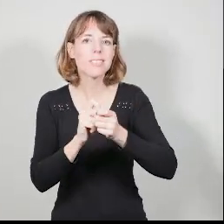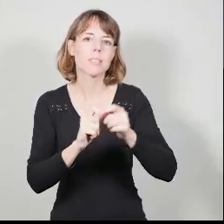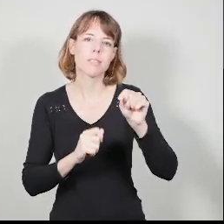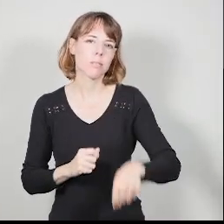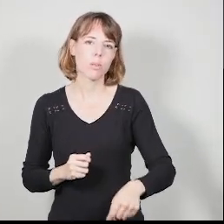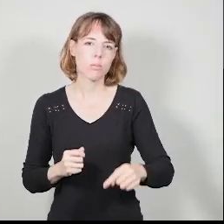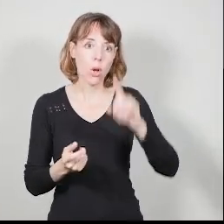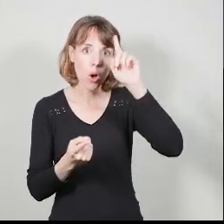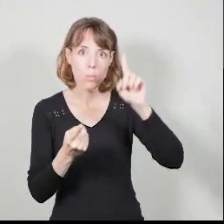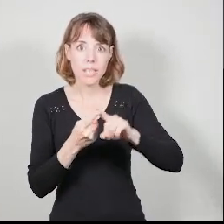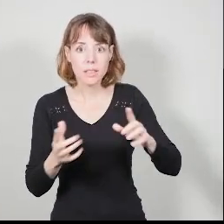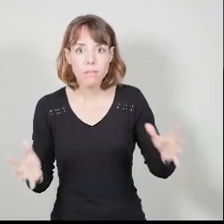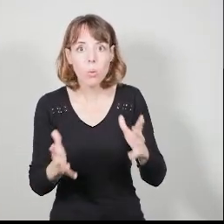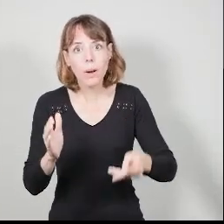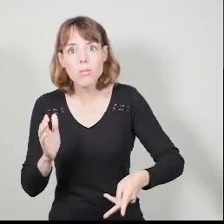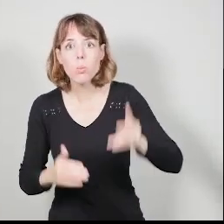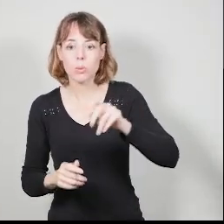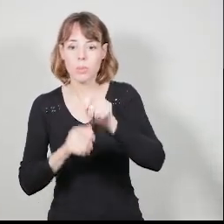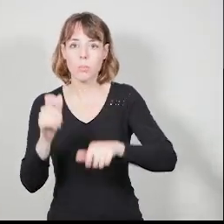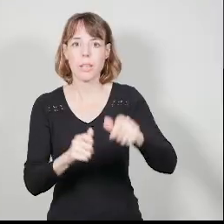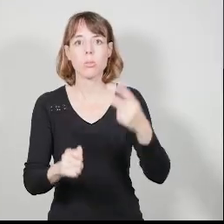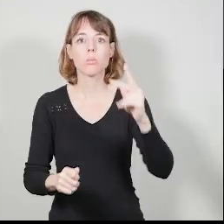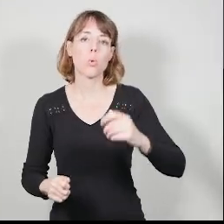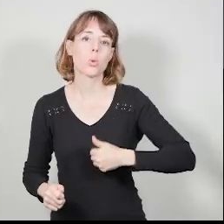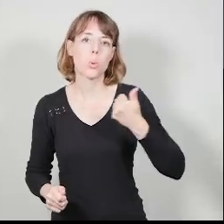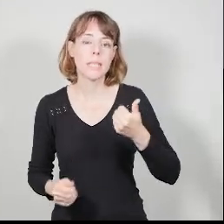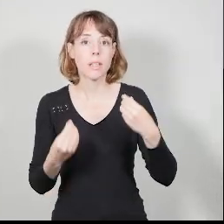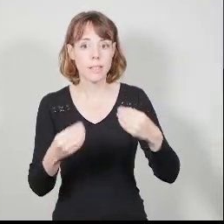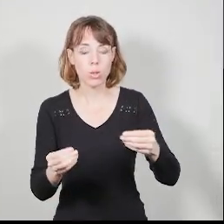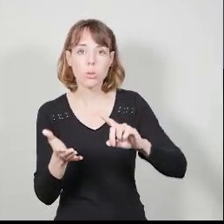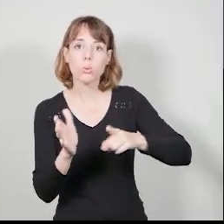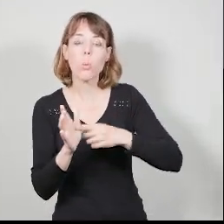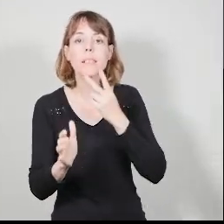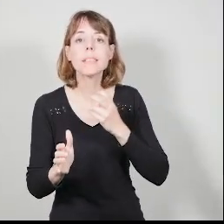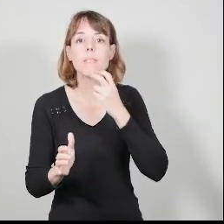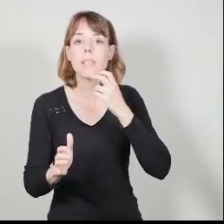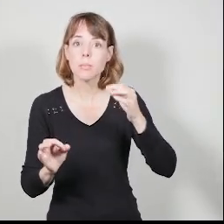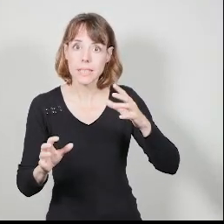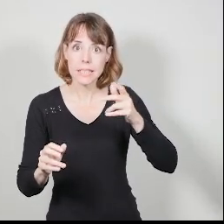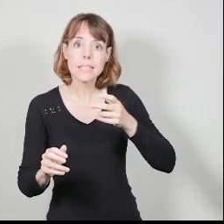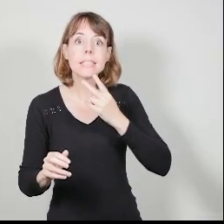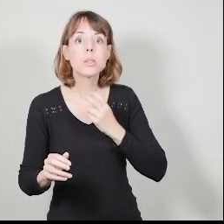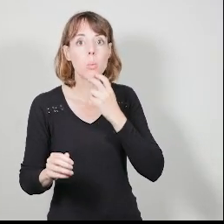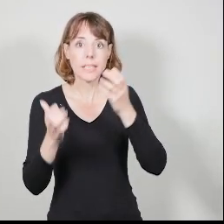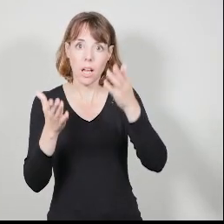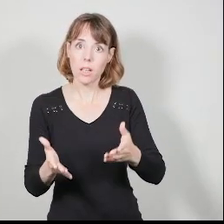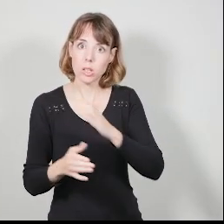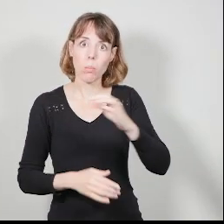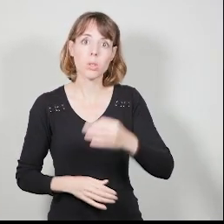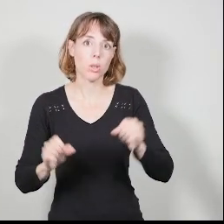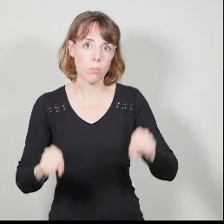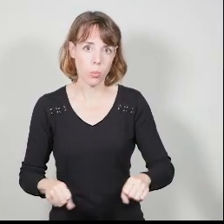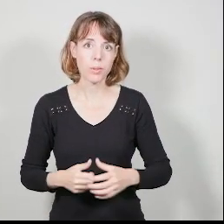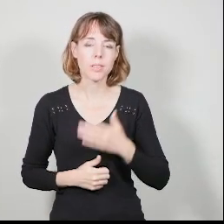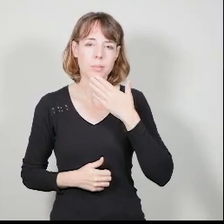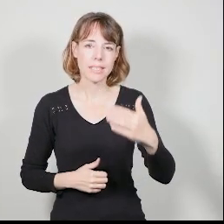soutiennent l'autonomie des personnes et permettent l'effectivité de leurs droits civils, de leurs droits de citoyens. Je vous remercie. On voit bien que l'enjeu, c'est